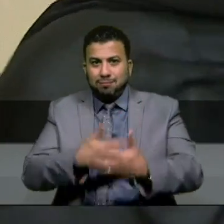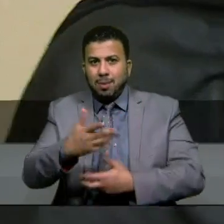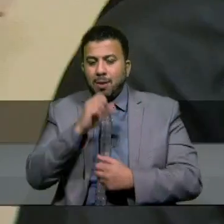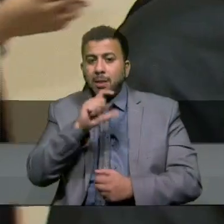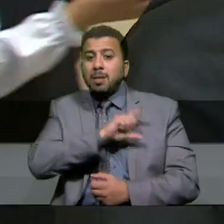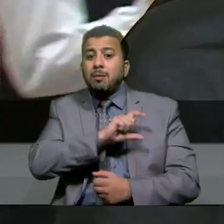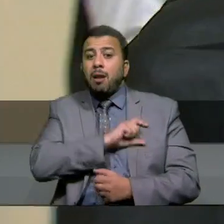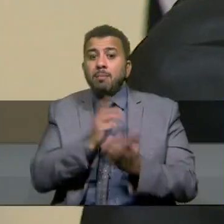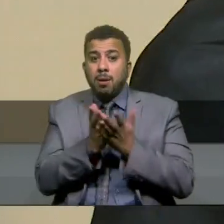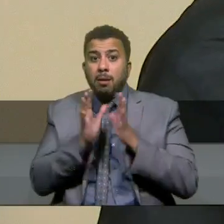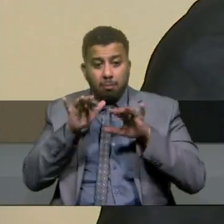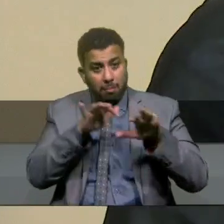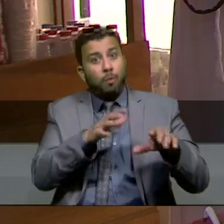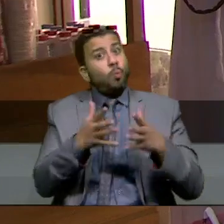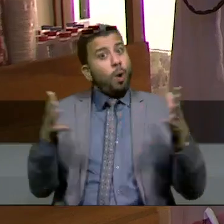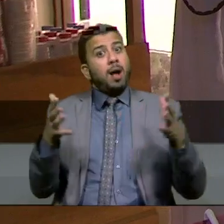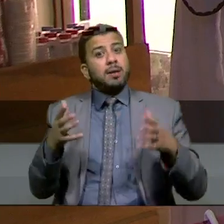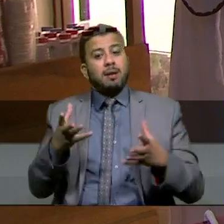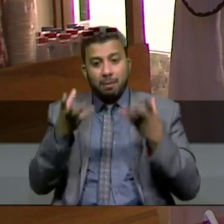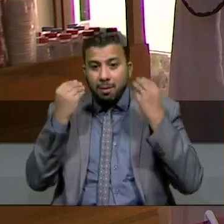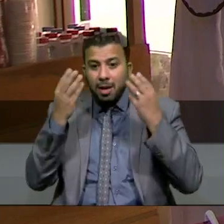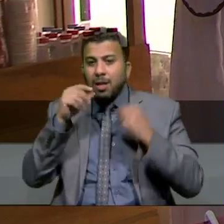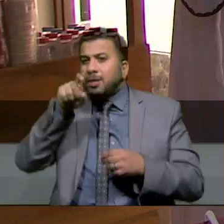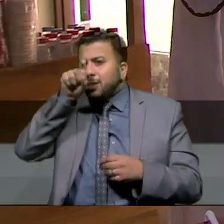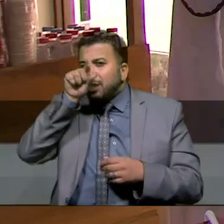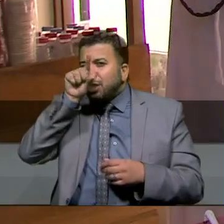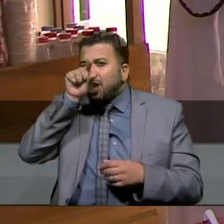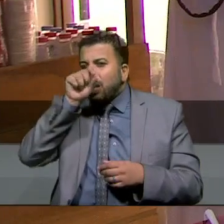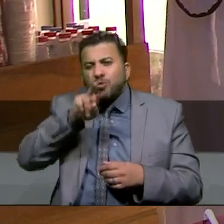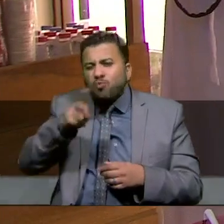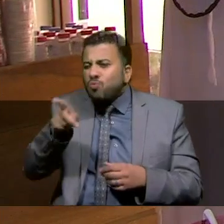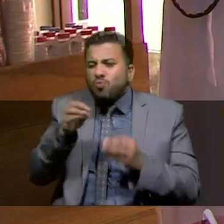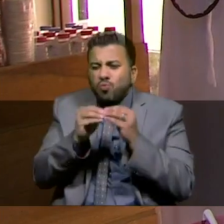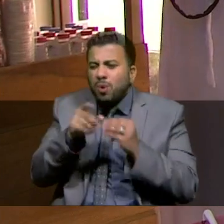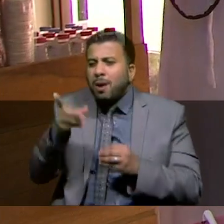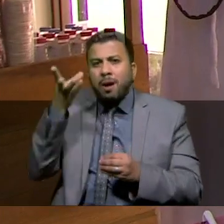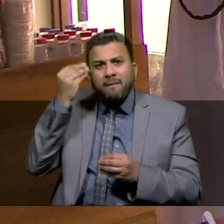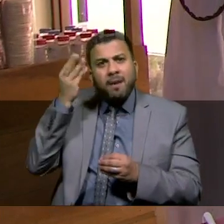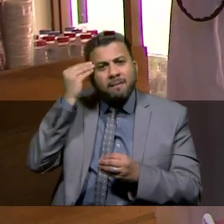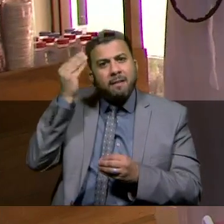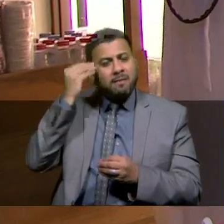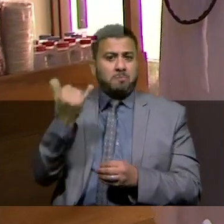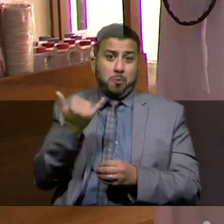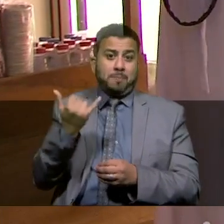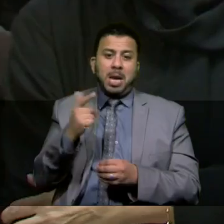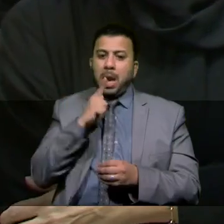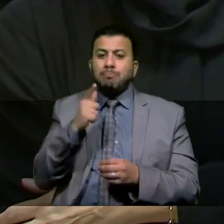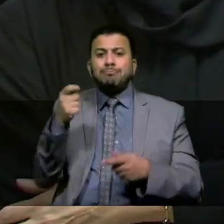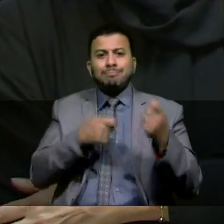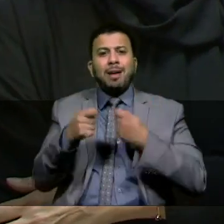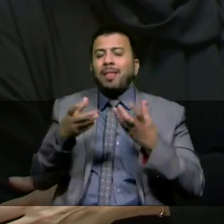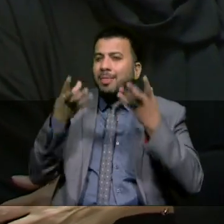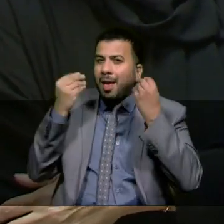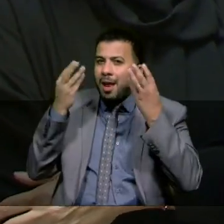المدرسة واستفدنا من يعني عرفنا أنواع الدجاج. تنظيم هيئة البيئة لمثل هذه المعارض يسهم في